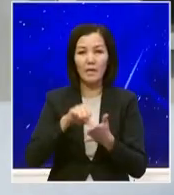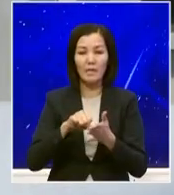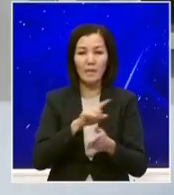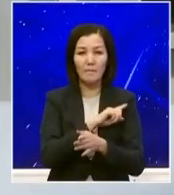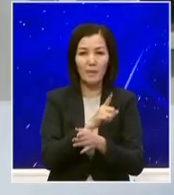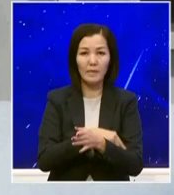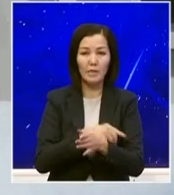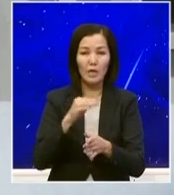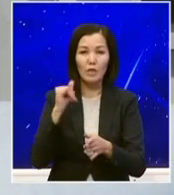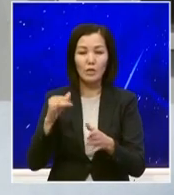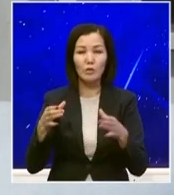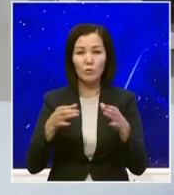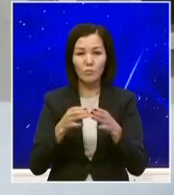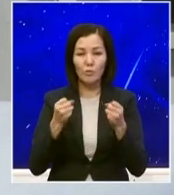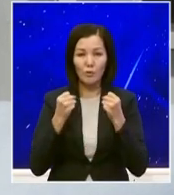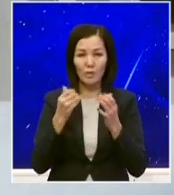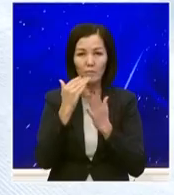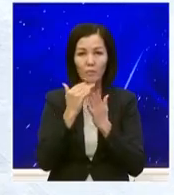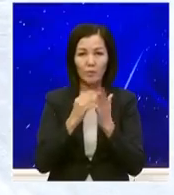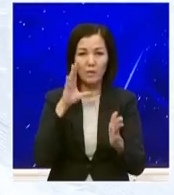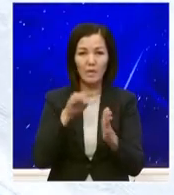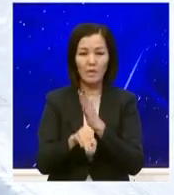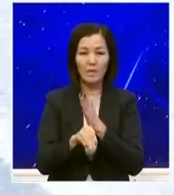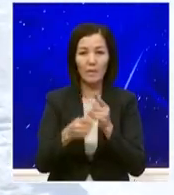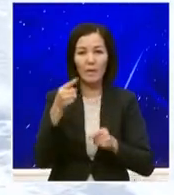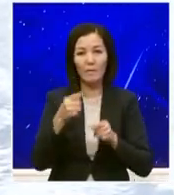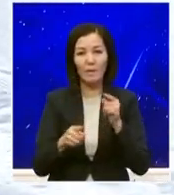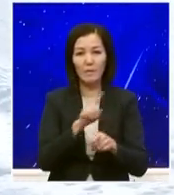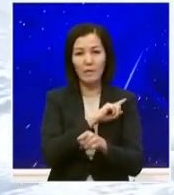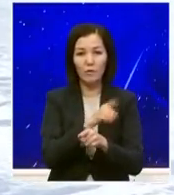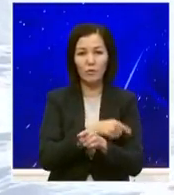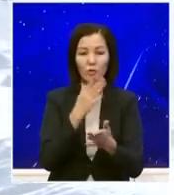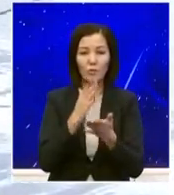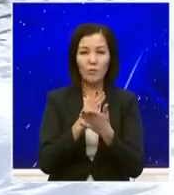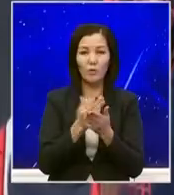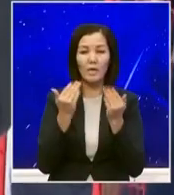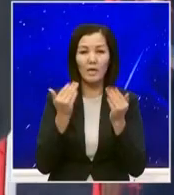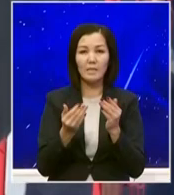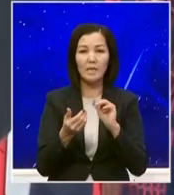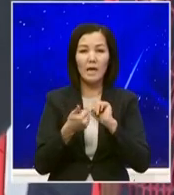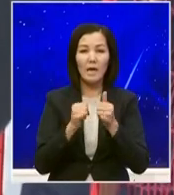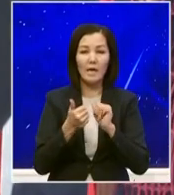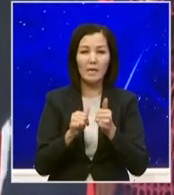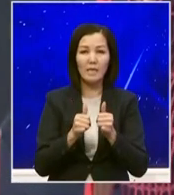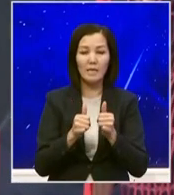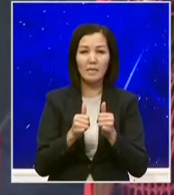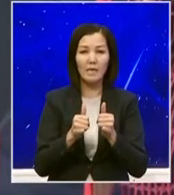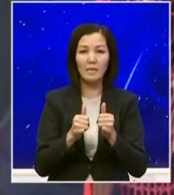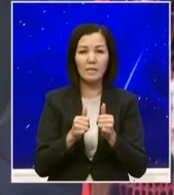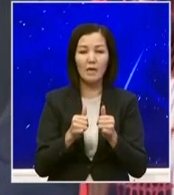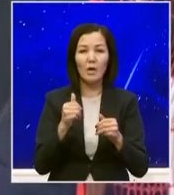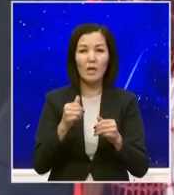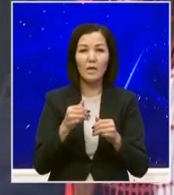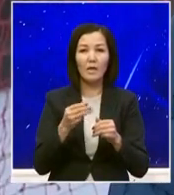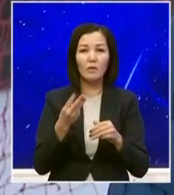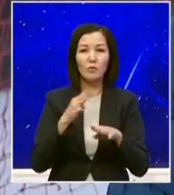Жетісу өңірінің өрендері де бұл тізімге еніп бәсекелестікті күшейтіп отыр. Жерлестеріміз аралас эстафета додасында қола жүлдеге